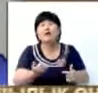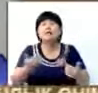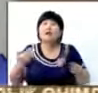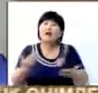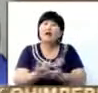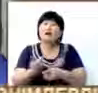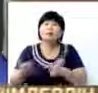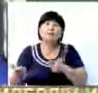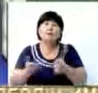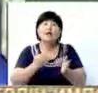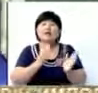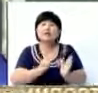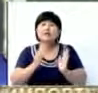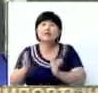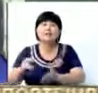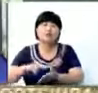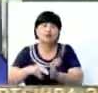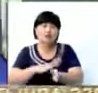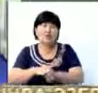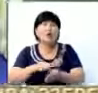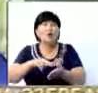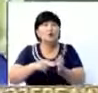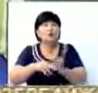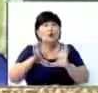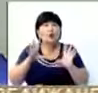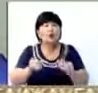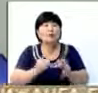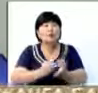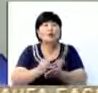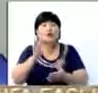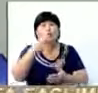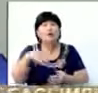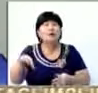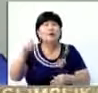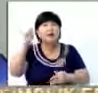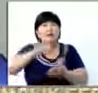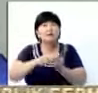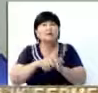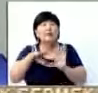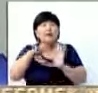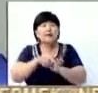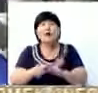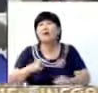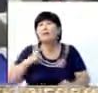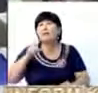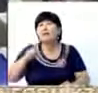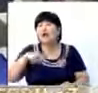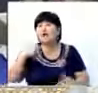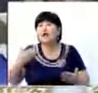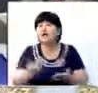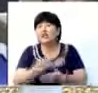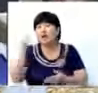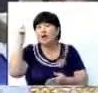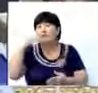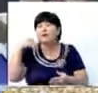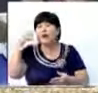Апробациядан өткен жүйе кезең-кезеңмен жүзеге асырылады. Жоспар бойынша жүйе 4 жылда барлық сыныптарға енгізіледі. Мамандардың айтуынша жаңартылған